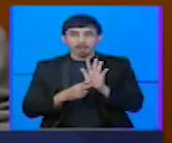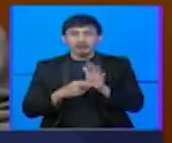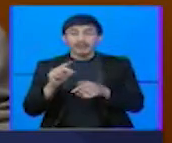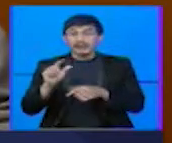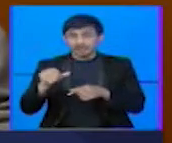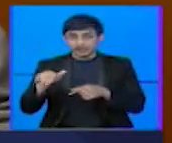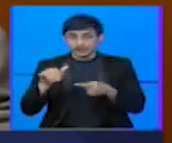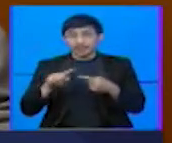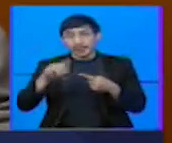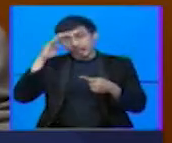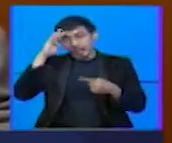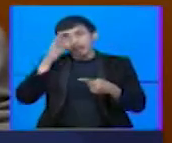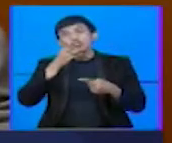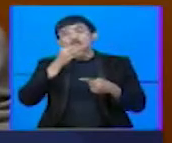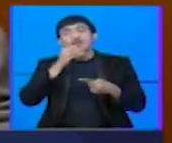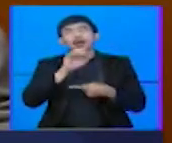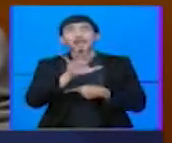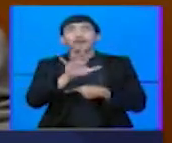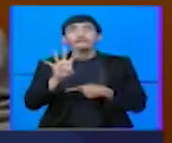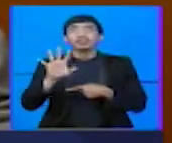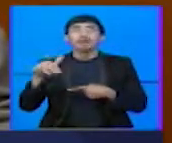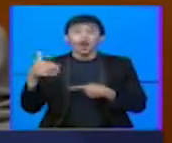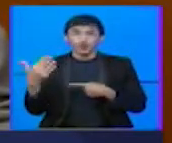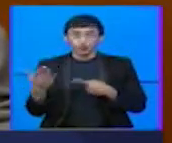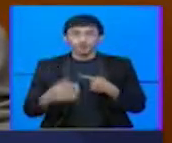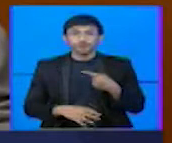laki-laki berumur 54 tahun.